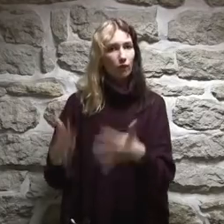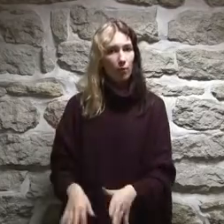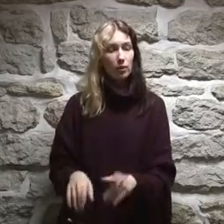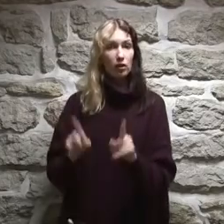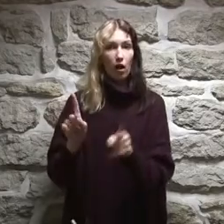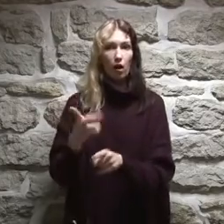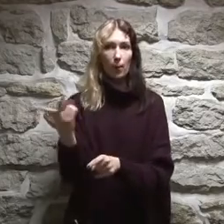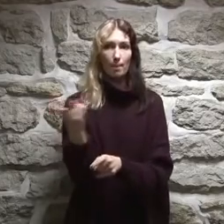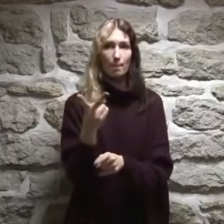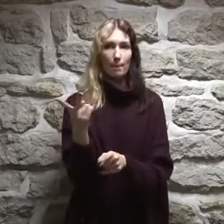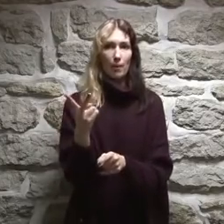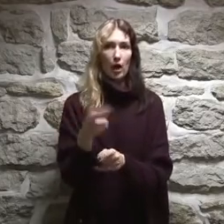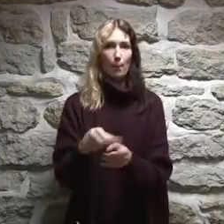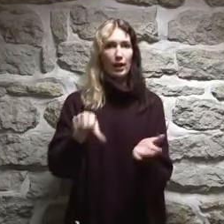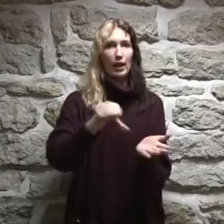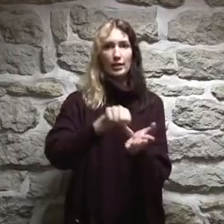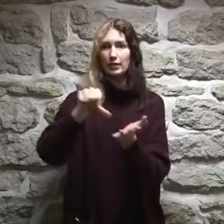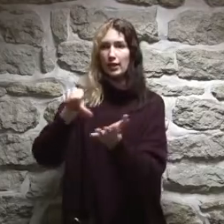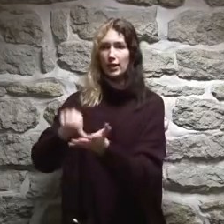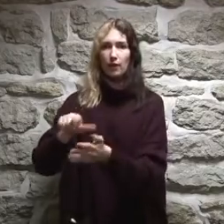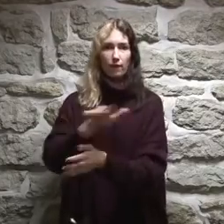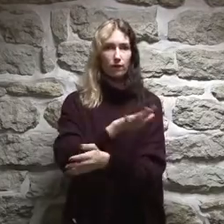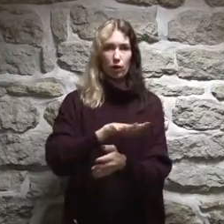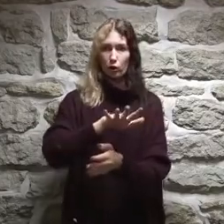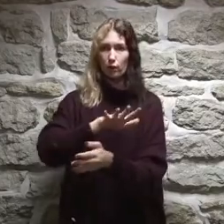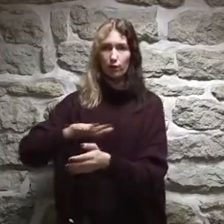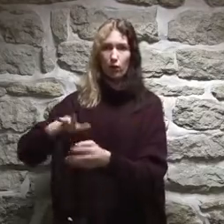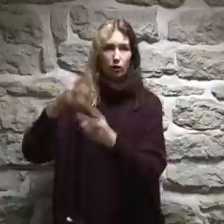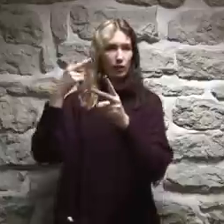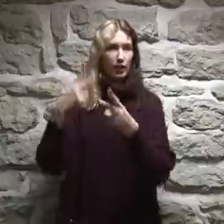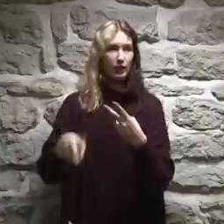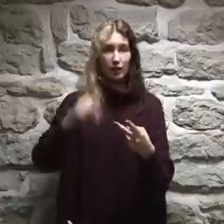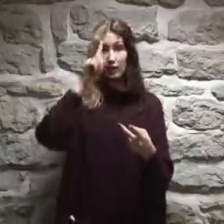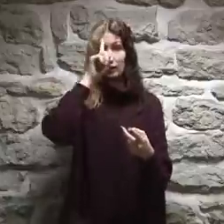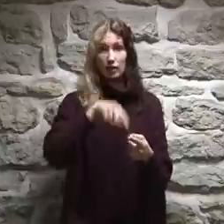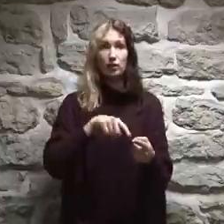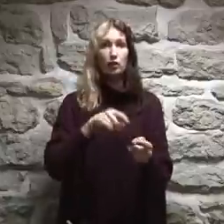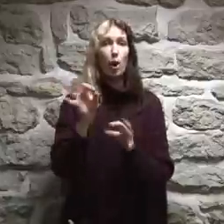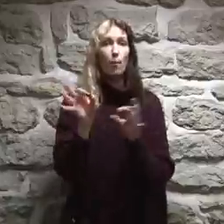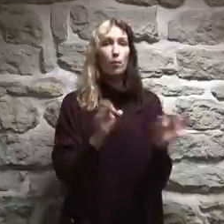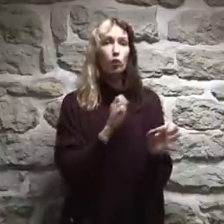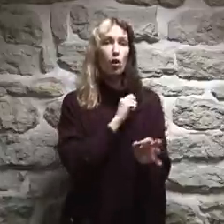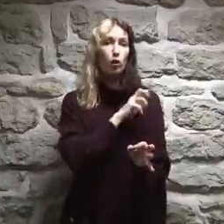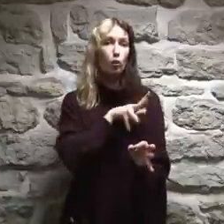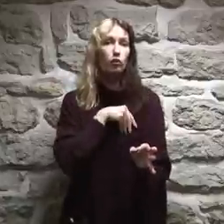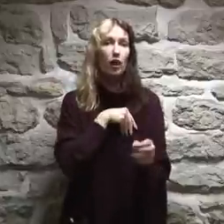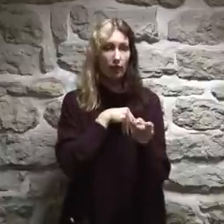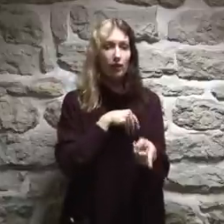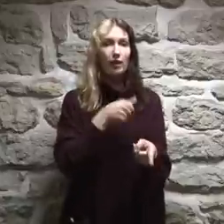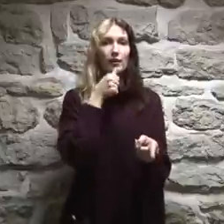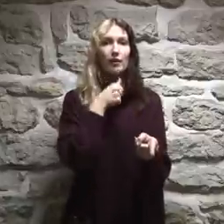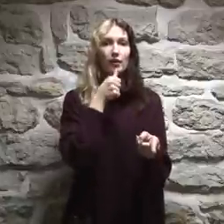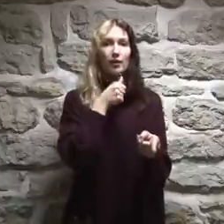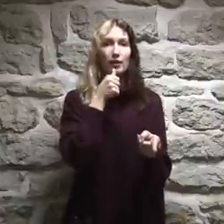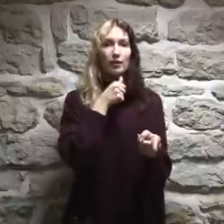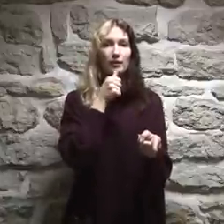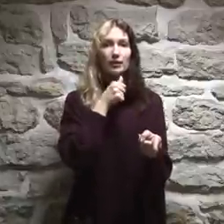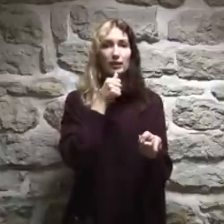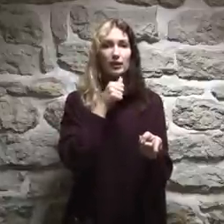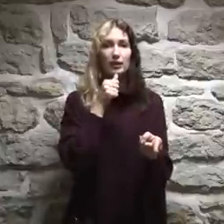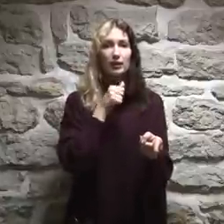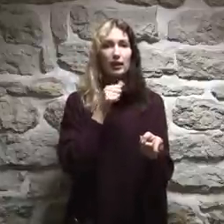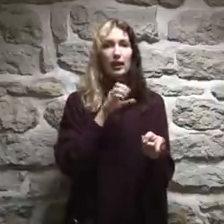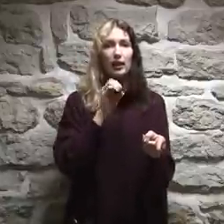mõlemad esindavad jälle väga erinevaid valdkondi. Et nagu te teate, siis proua Ingrid Rüütel on Eesti